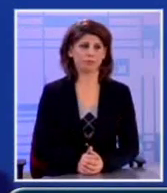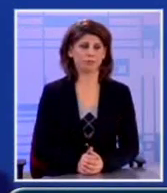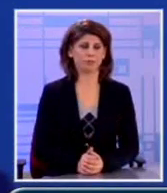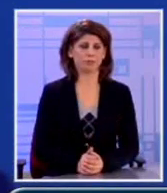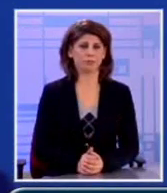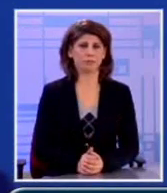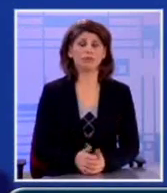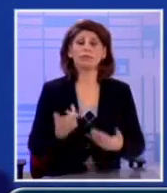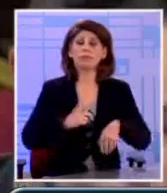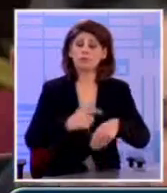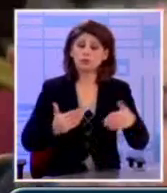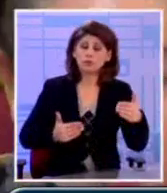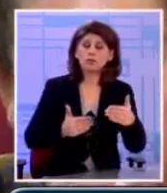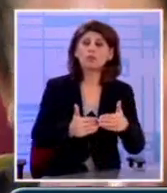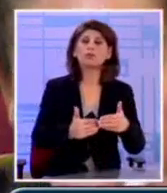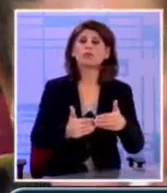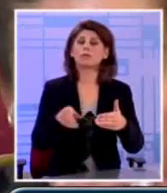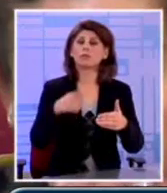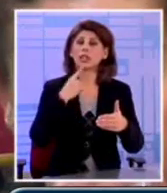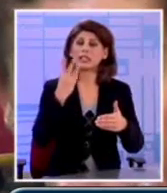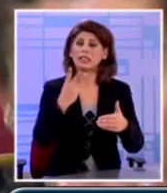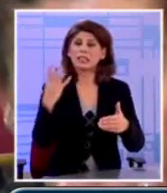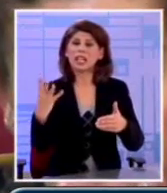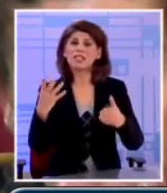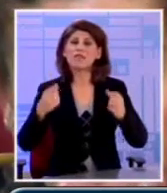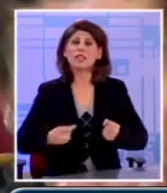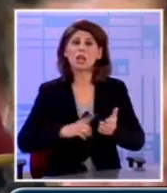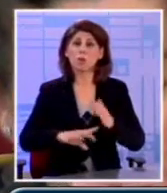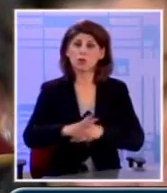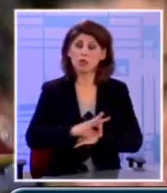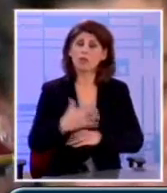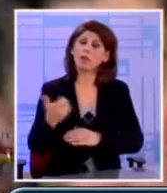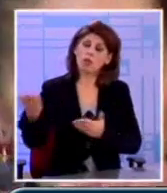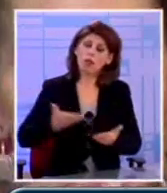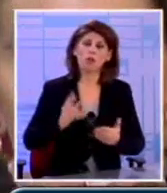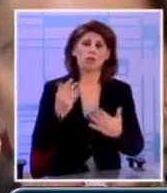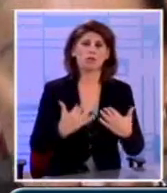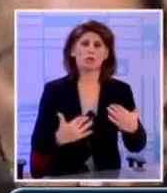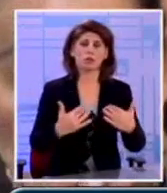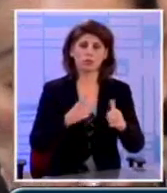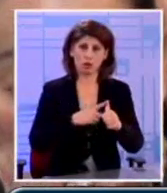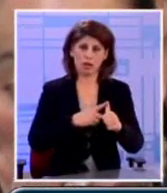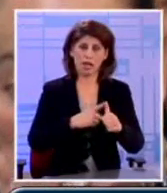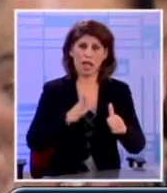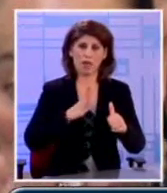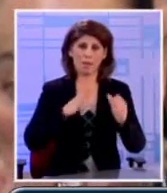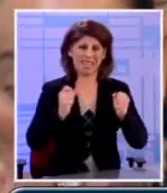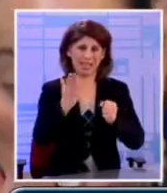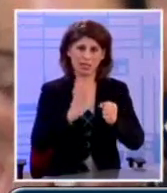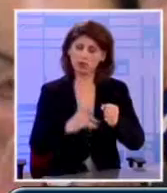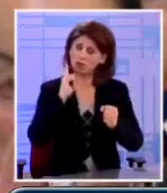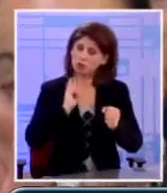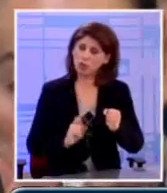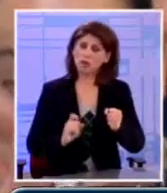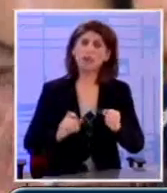Ποιος χρονικός ορίζοντας καθορίζεται για τα 3-4 βασικά νομοσχέδια που θα έρθουν στη Βουλή? Ξέρουμε ότι ήρθε της ανθρωπιστικής κρίσης, γνωστό, και θα